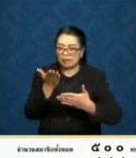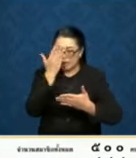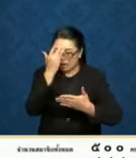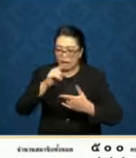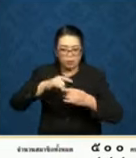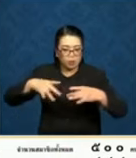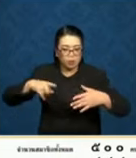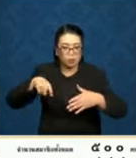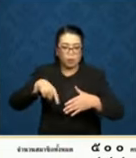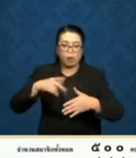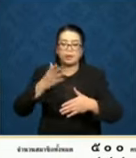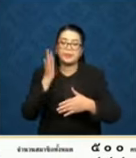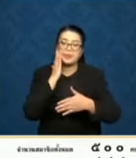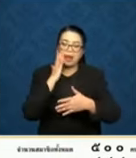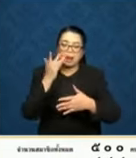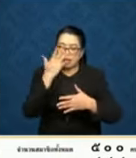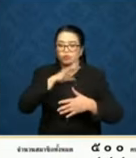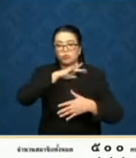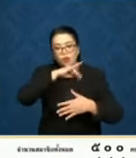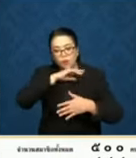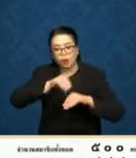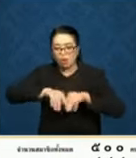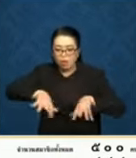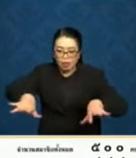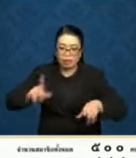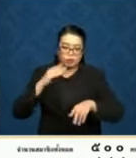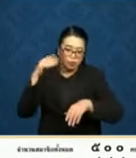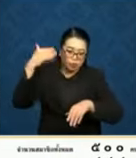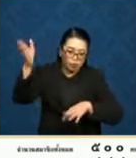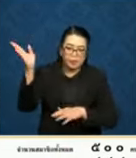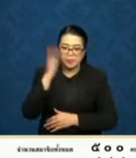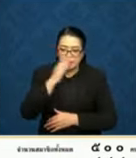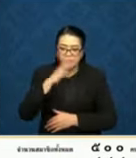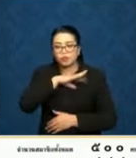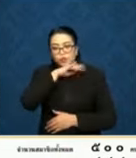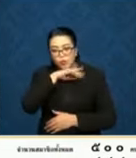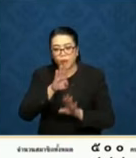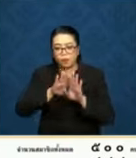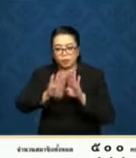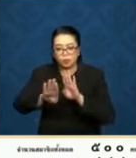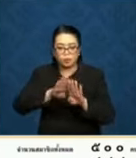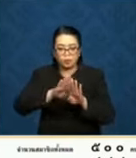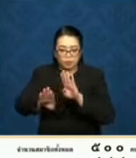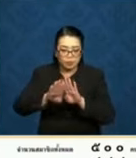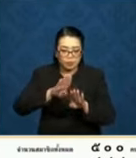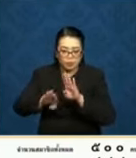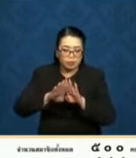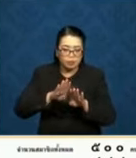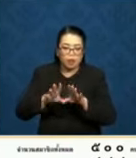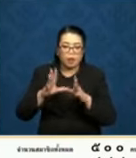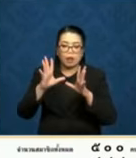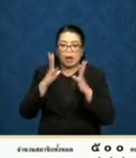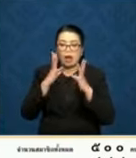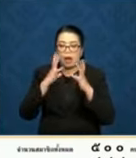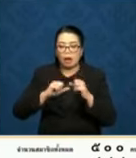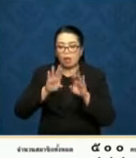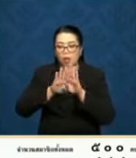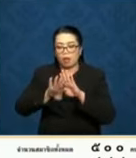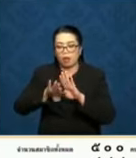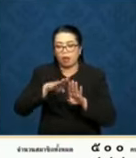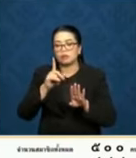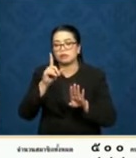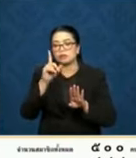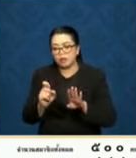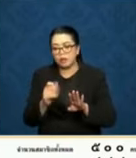ด้านหน้าเพราะว่าถาหส่วเปีกอยู่ด้านหนานั้นระยะยาวไปประตูที่อยู่ติดกบหองน้ำก็จะพังลง